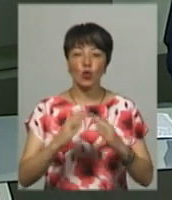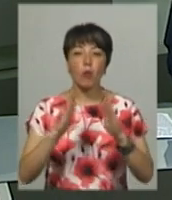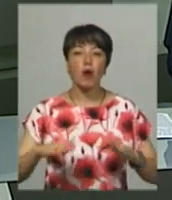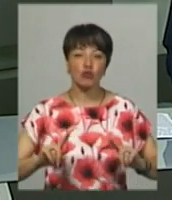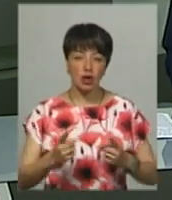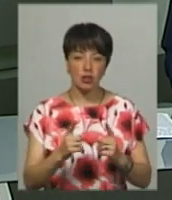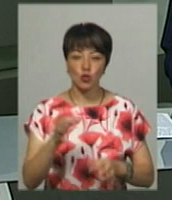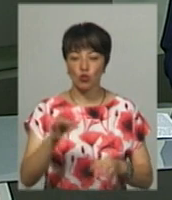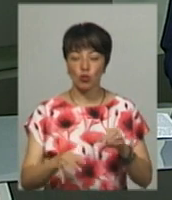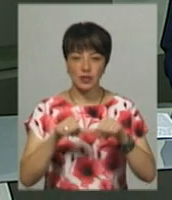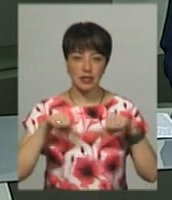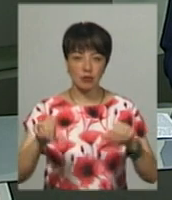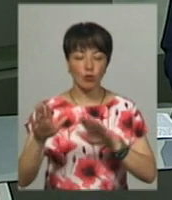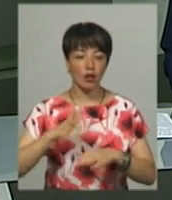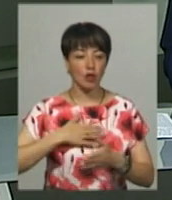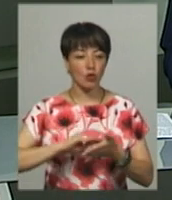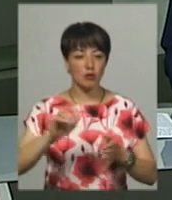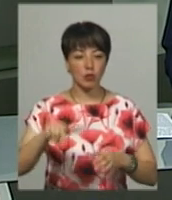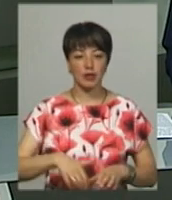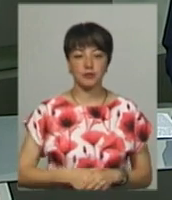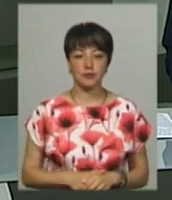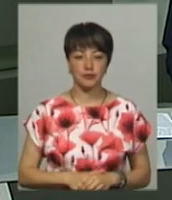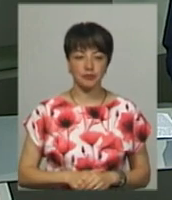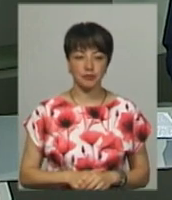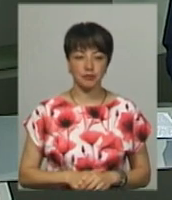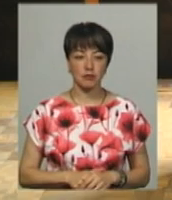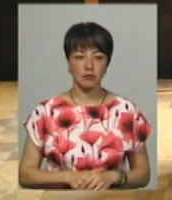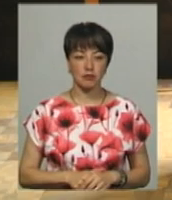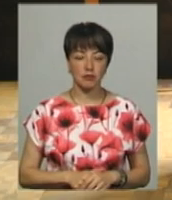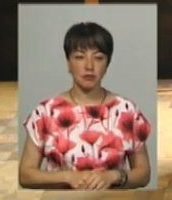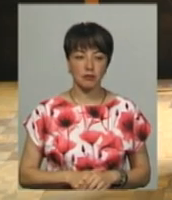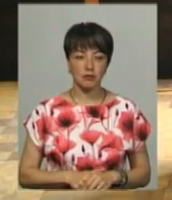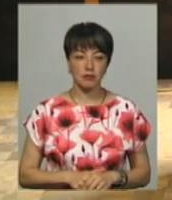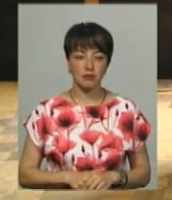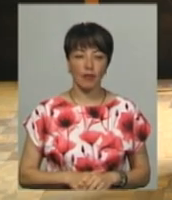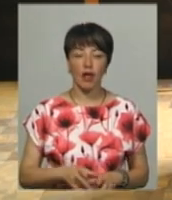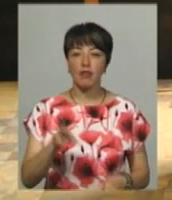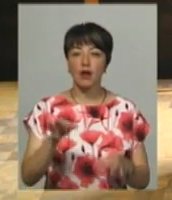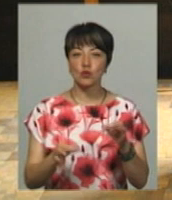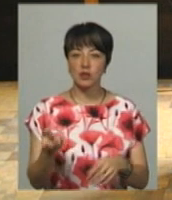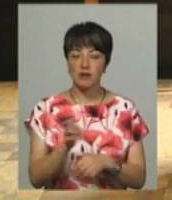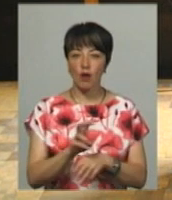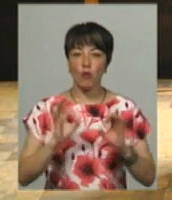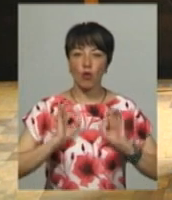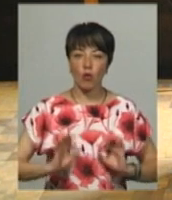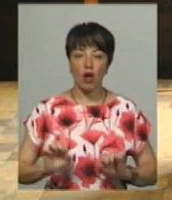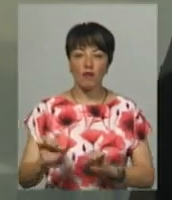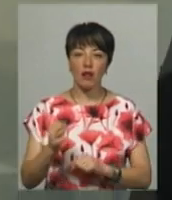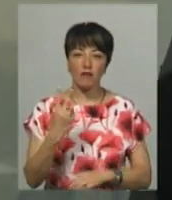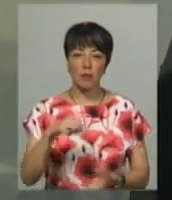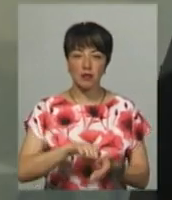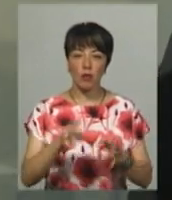арешту. На судовому засіданні побувала наша Леся Боровець. На суд з'явилися прокурор, адвокат, два